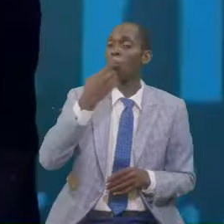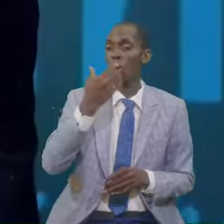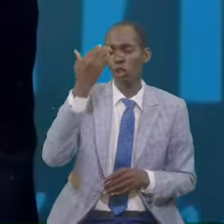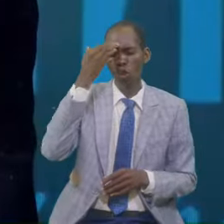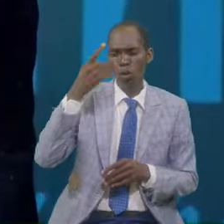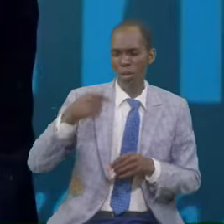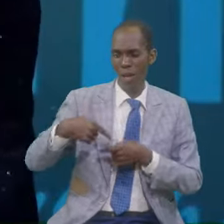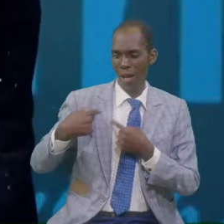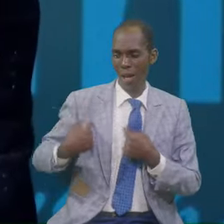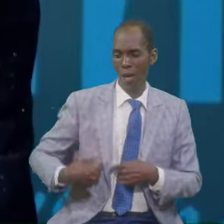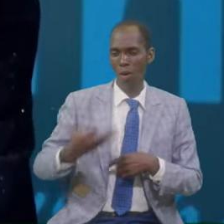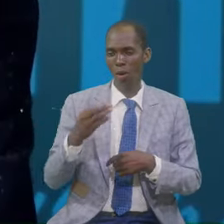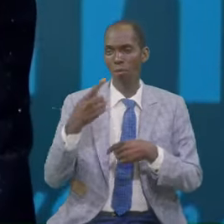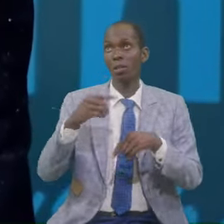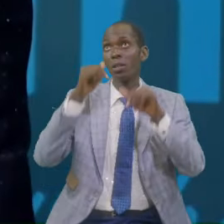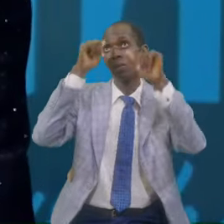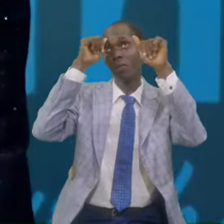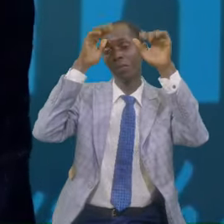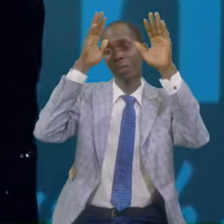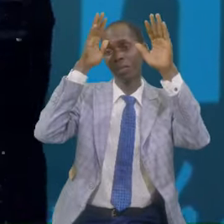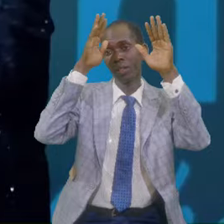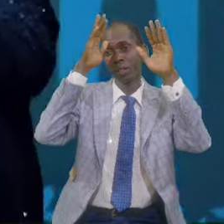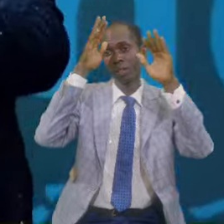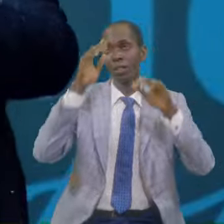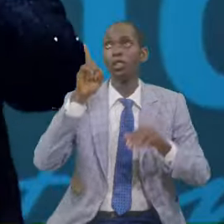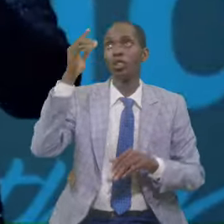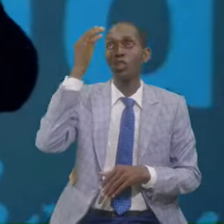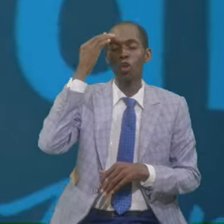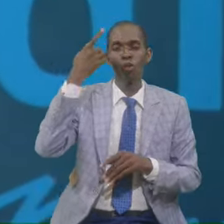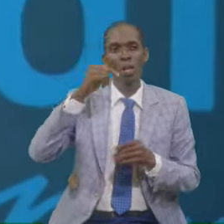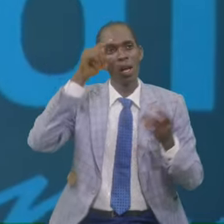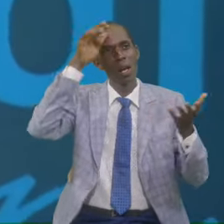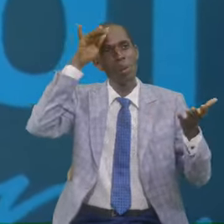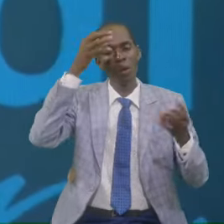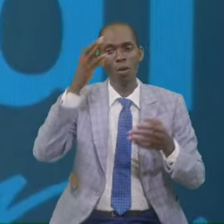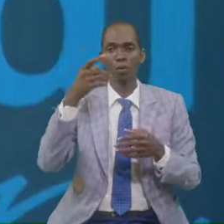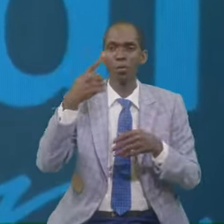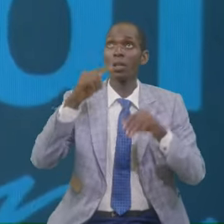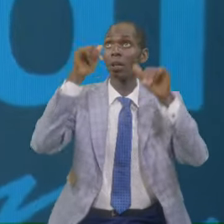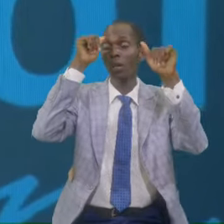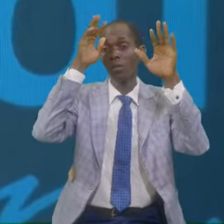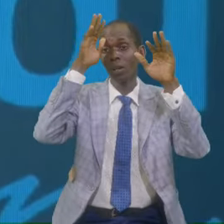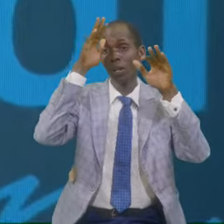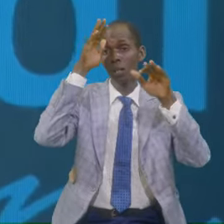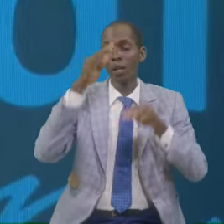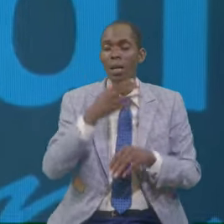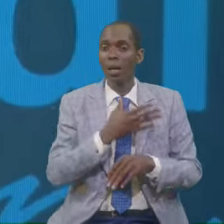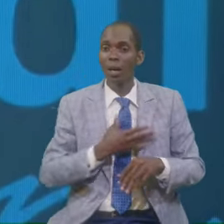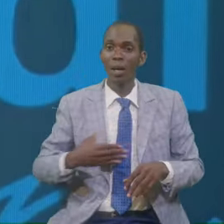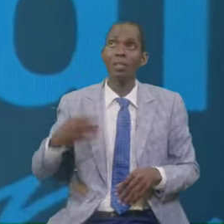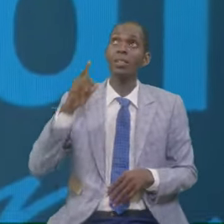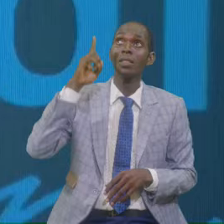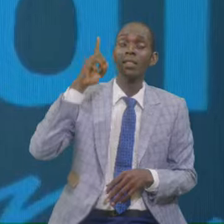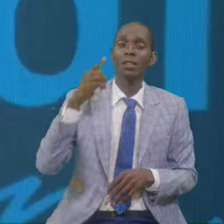ఆయన తండ్రి హృదయాన్ని ఎరిగినవాడు. The expectation of the Father. తండ్రి యొక్క ఎదురు చూపుని ఎరిగినవాడు. The only sacrifice that